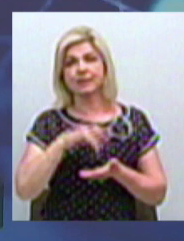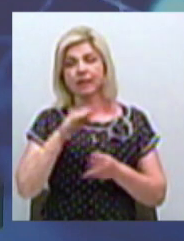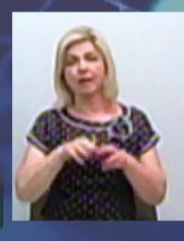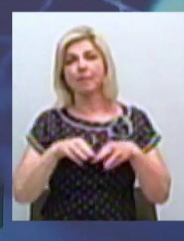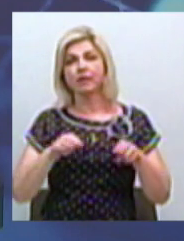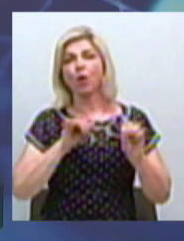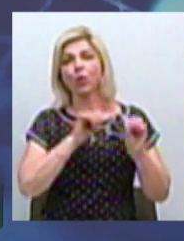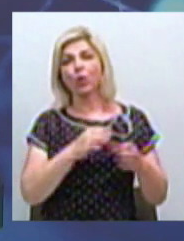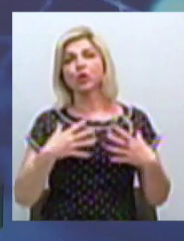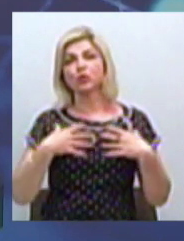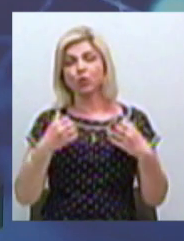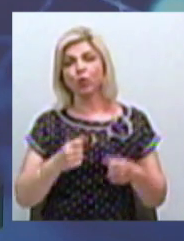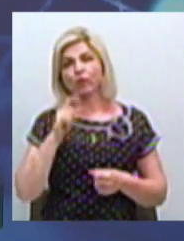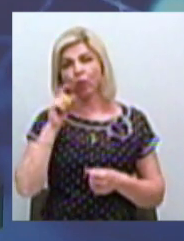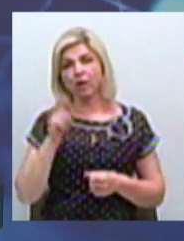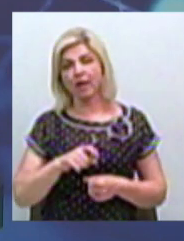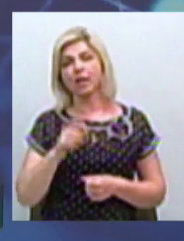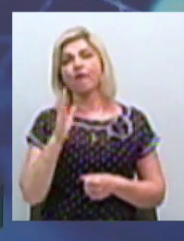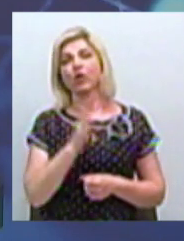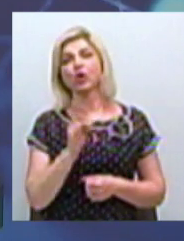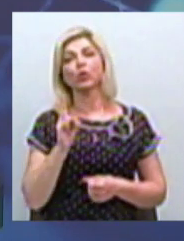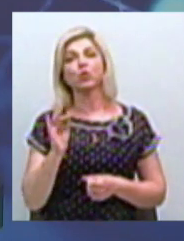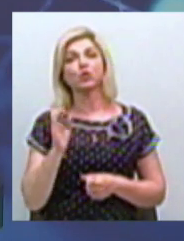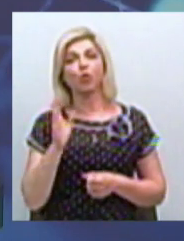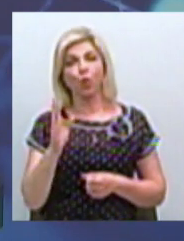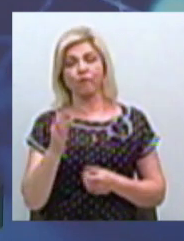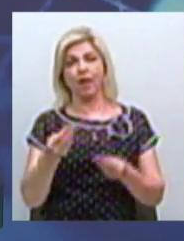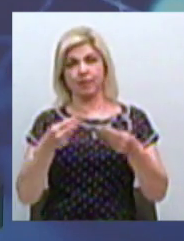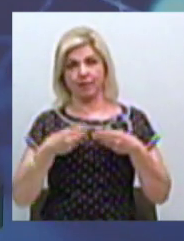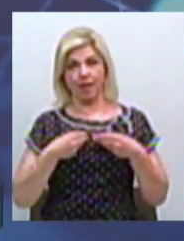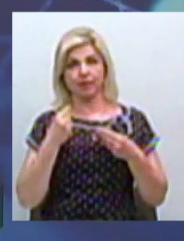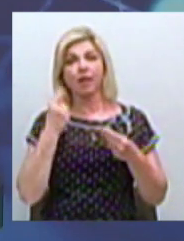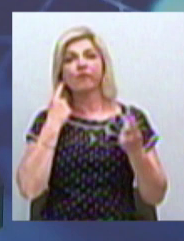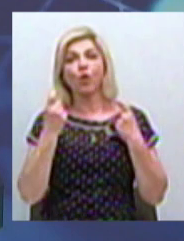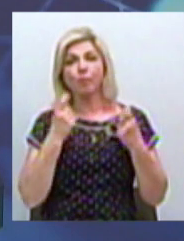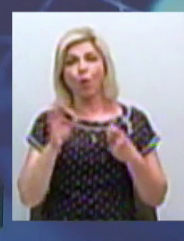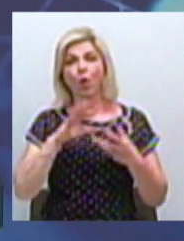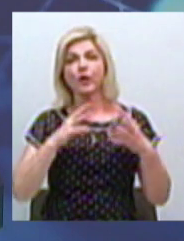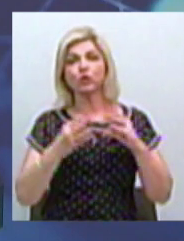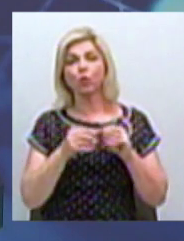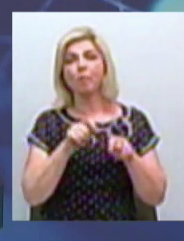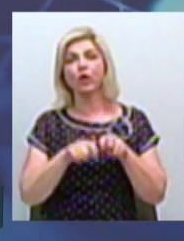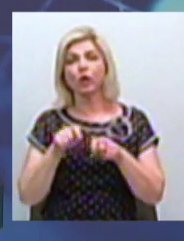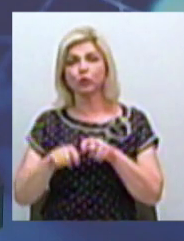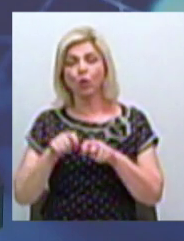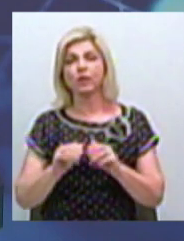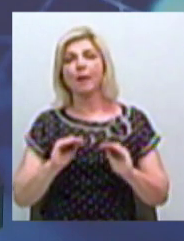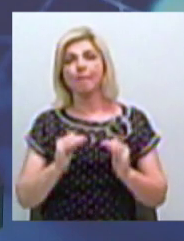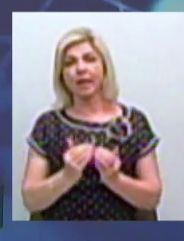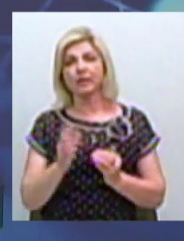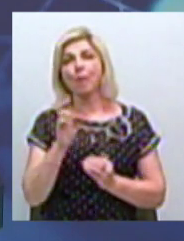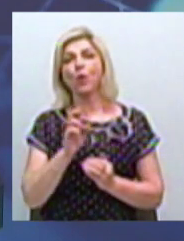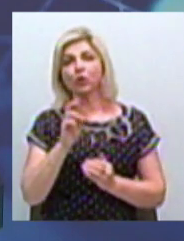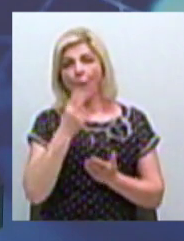Міністерства охорони здоров'я України Володимир Клочко, надав нам інформацію про результати моніторингу мікробіологічних